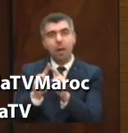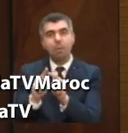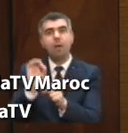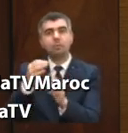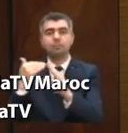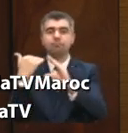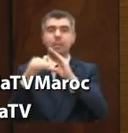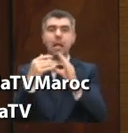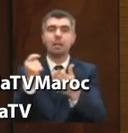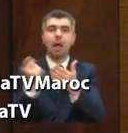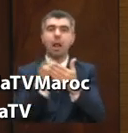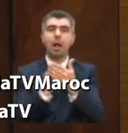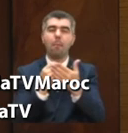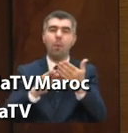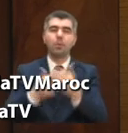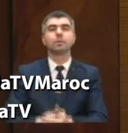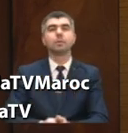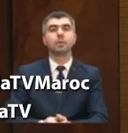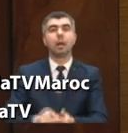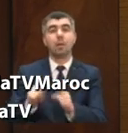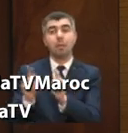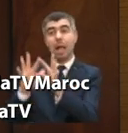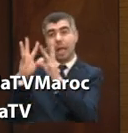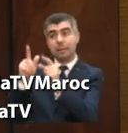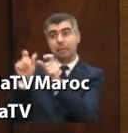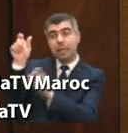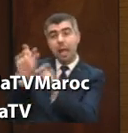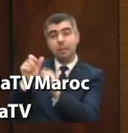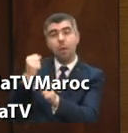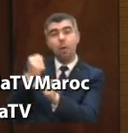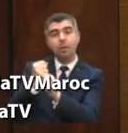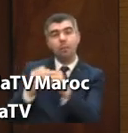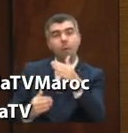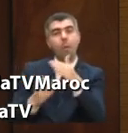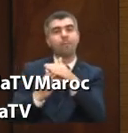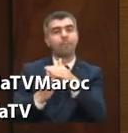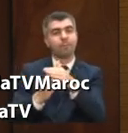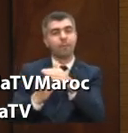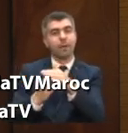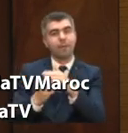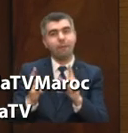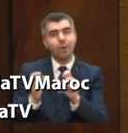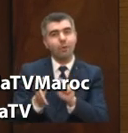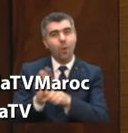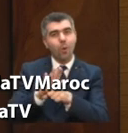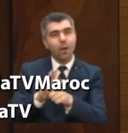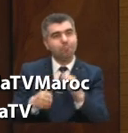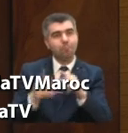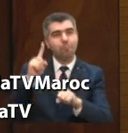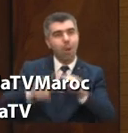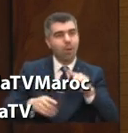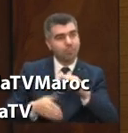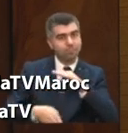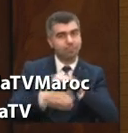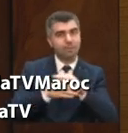تداعيات كورونا، كما بلغ عدد الأجراء المتوقفين عن العمل مؤقتا والمصرح بهم والمشتغلين في المقاولة المذكورة